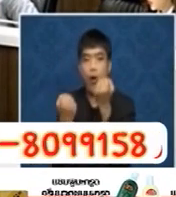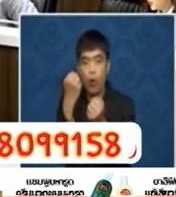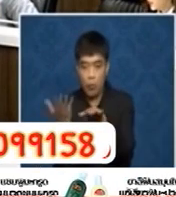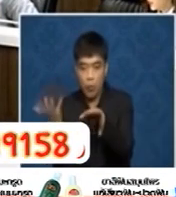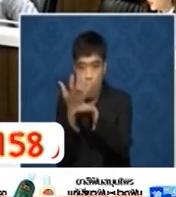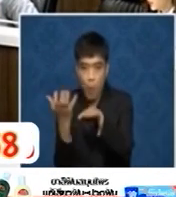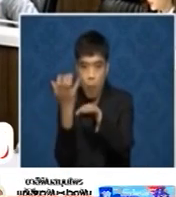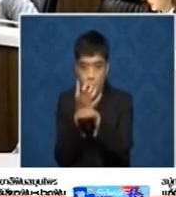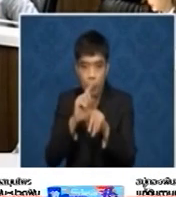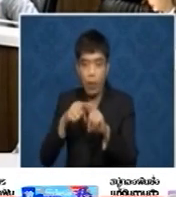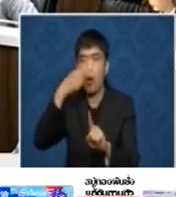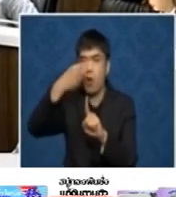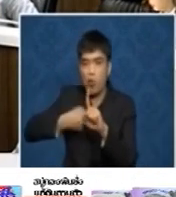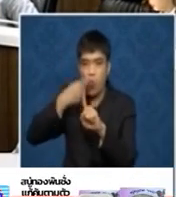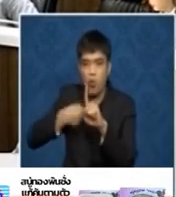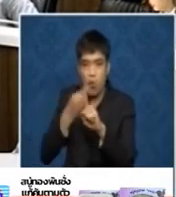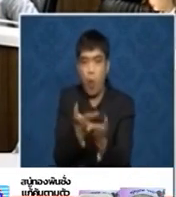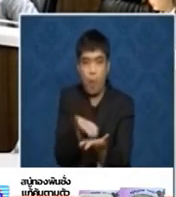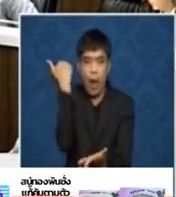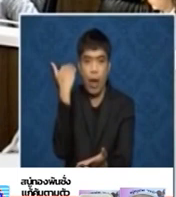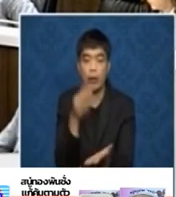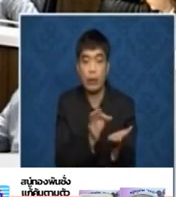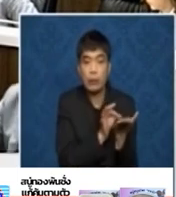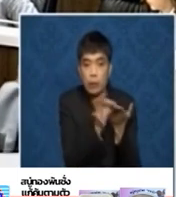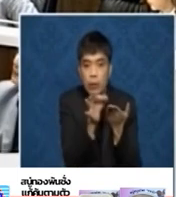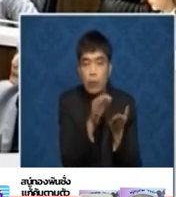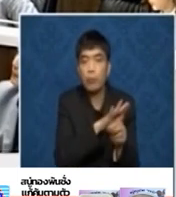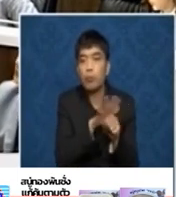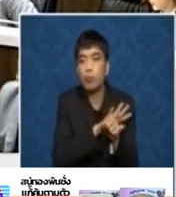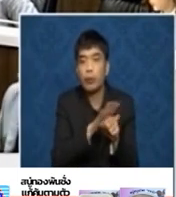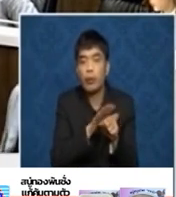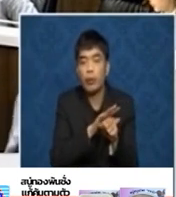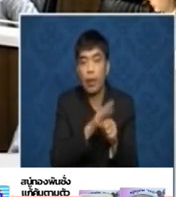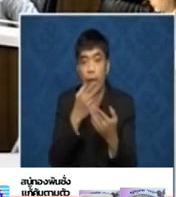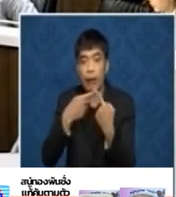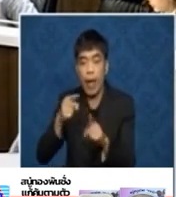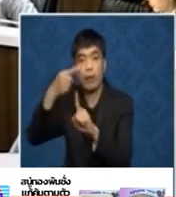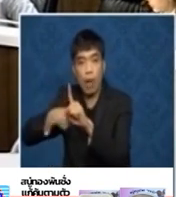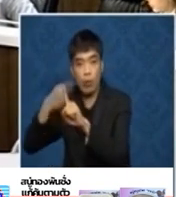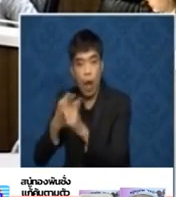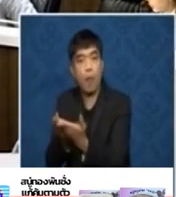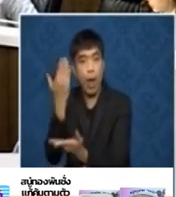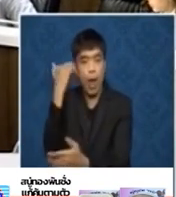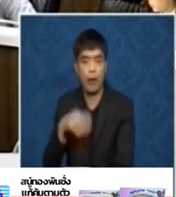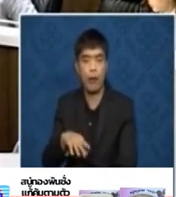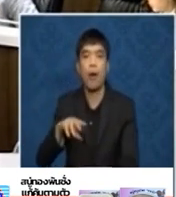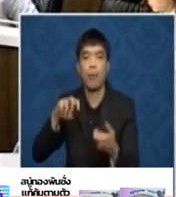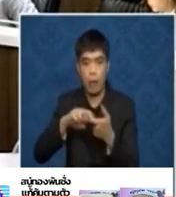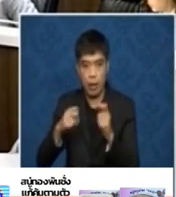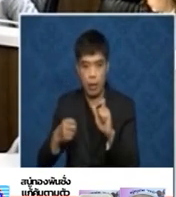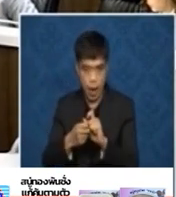และตั้งราคาเช่าสูงกว่าราคาซื้อเลยนะครับท่านประธานเรื่องแบบนี้เคยเกิดขึ้นในปี2550